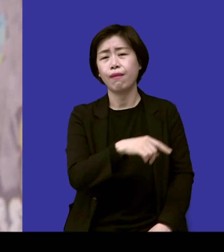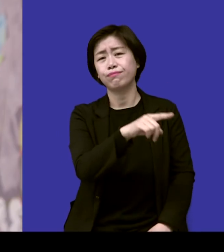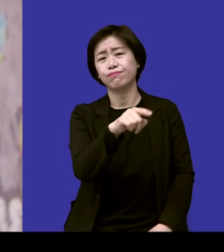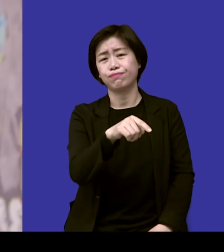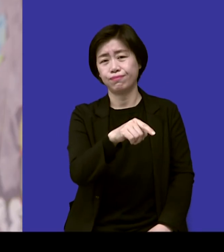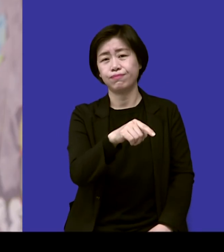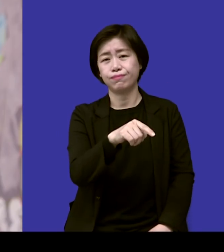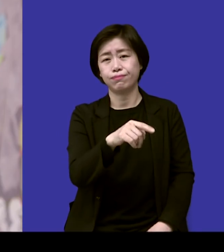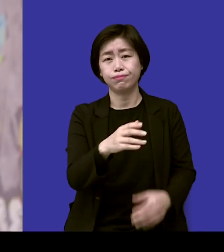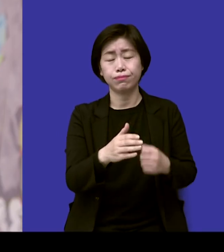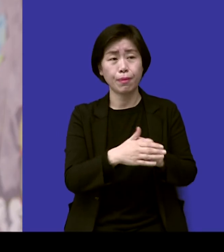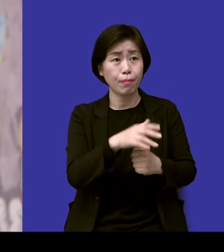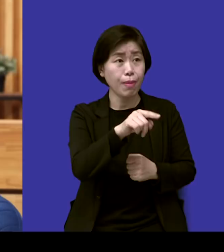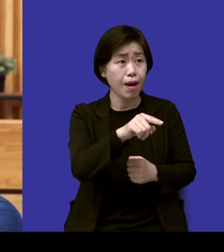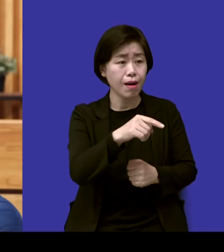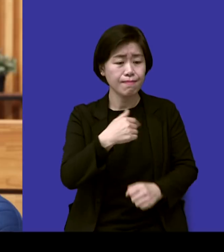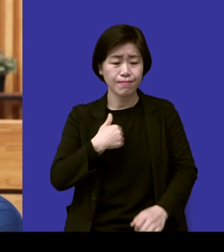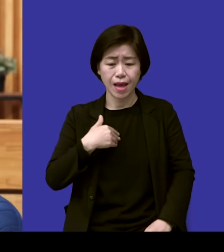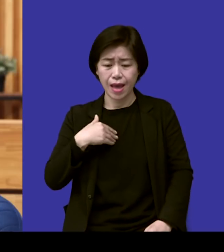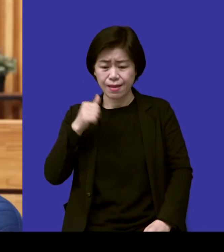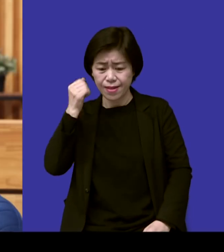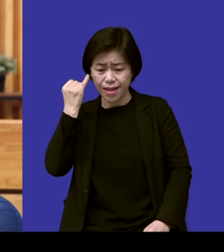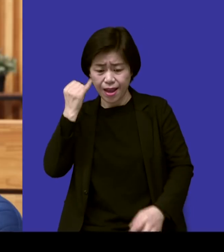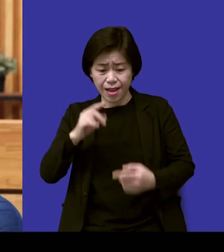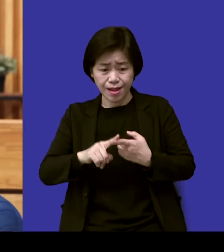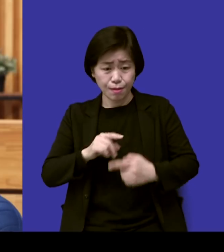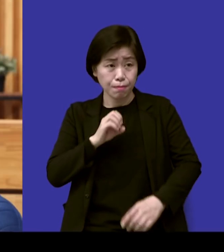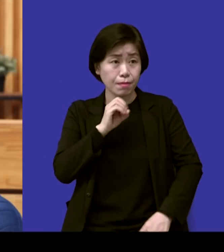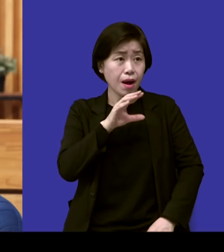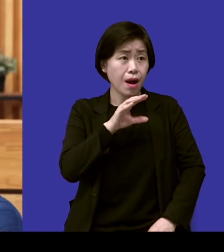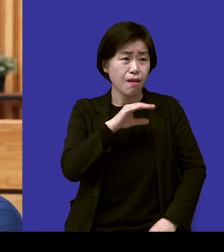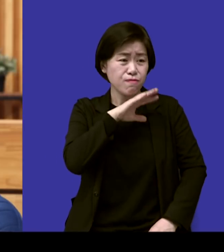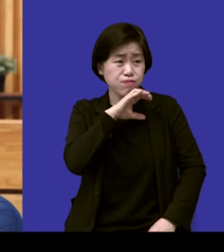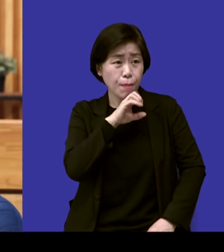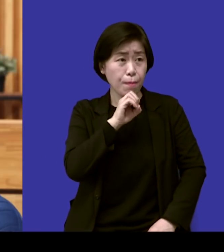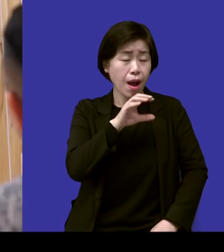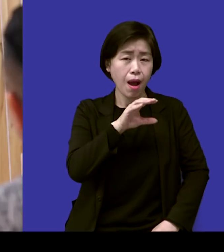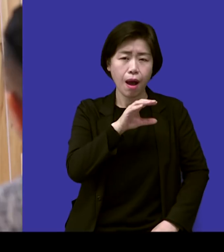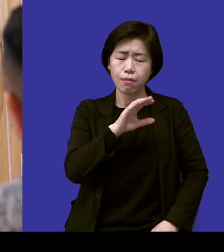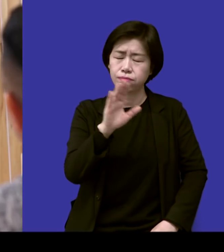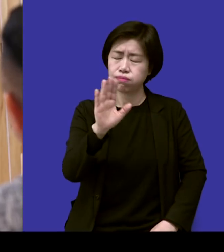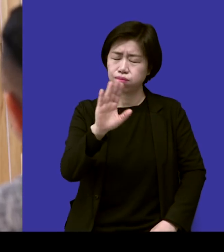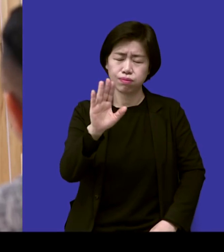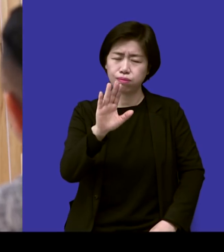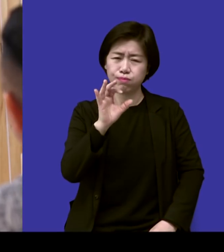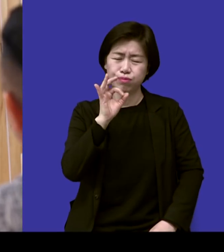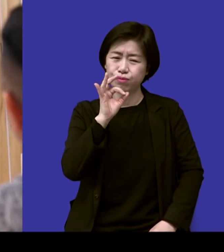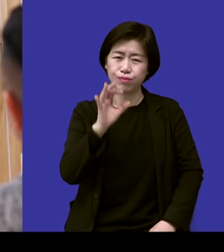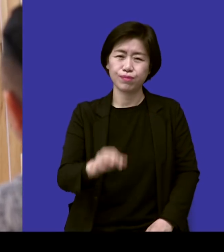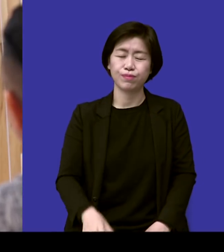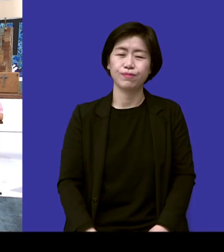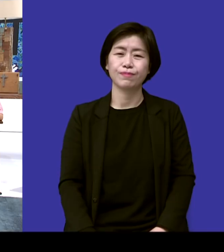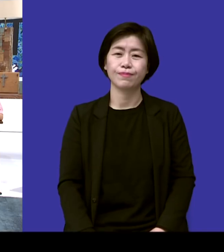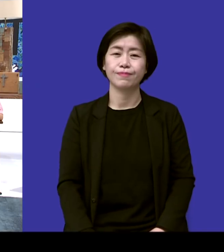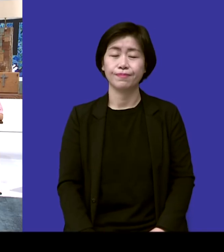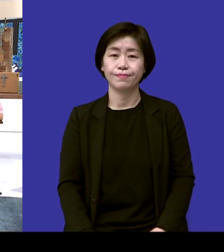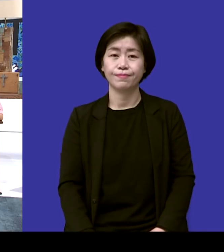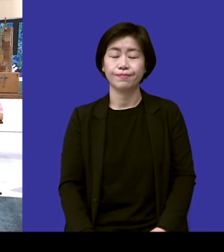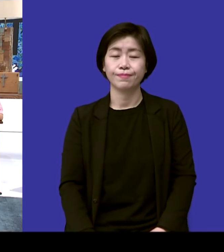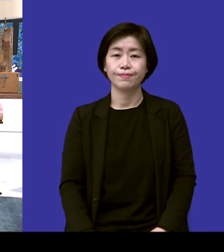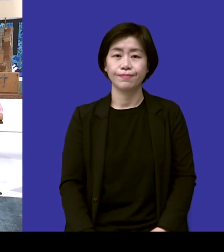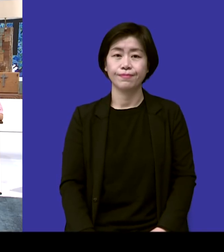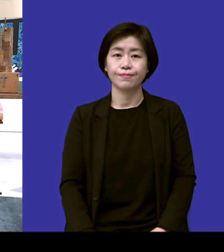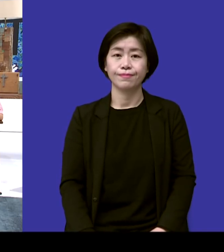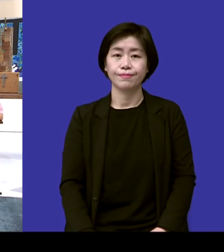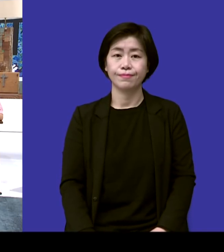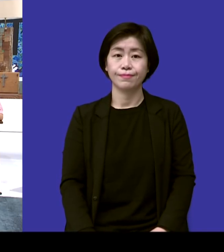제가 차마 뭐 투정 부릴 수 없었군요. 누군가에게 뭐 투정을 부릴 만한 그런 상황도 아니었고 어느 정도